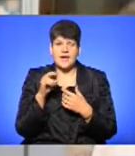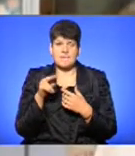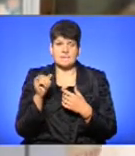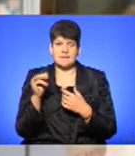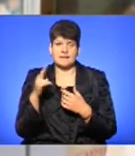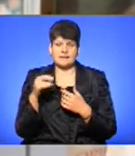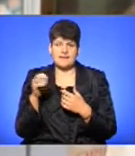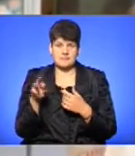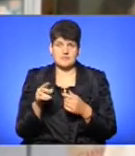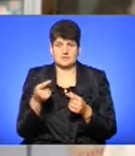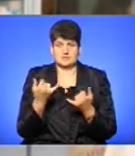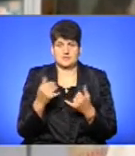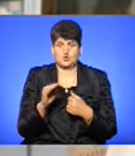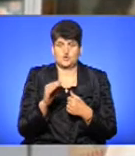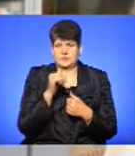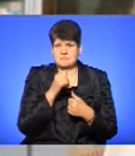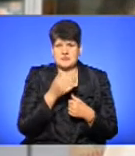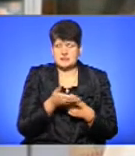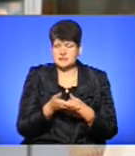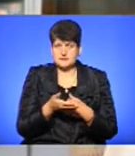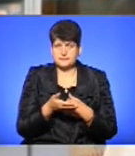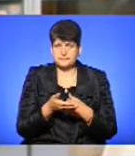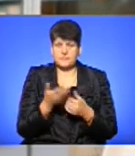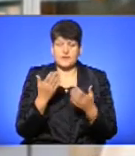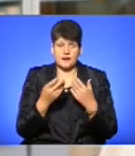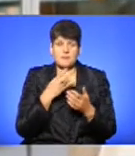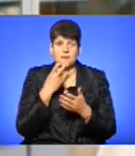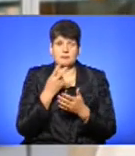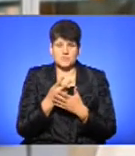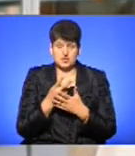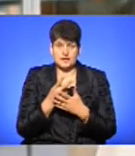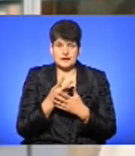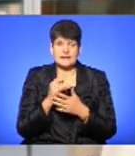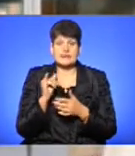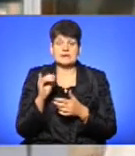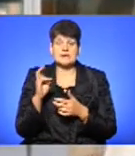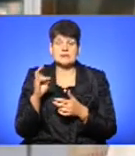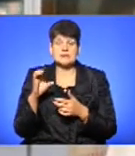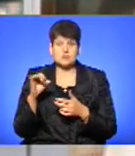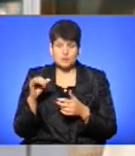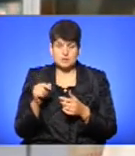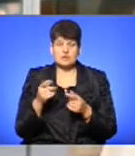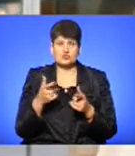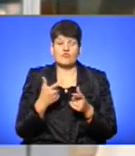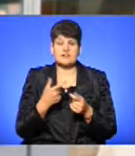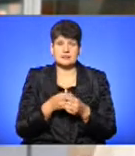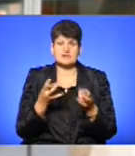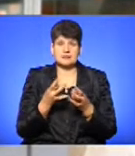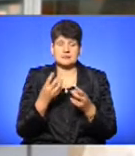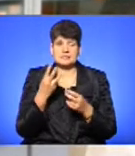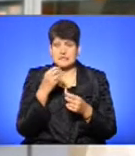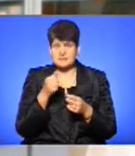ще тільки жовтий місяць, але, як передбачає інструкція, говорить про те, що вакцинація потрібна за 3 місяці доходження